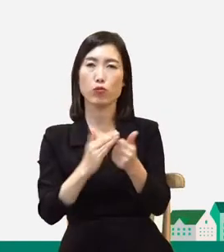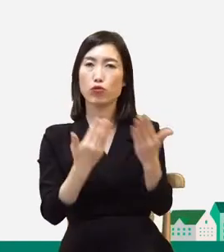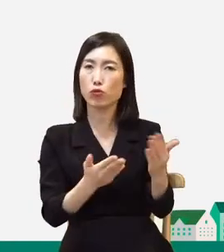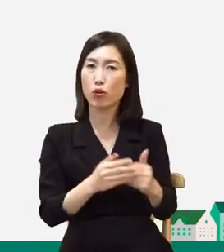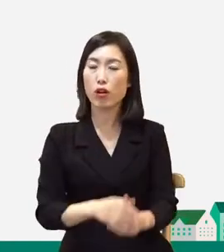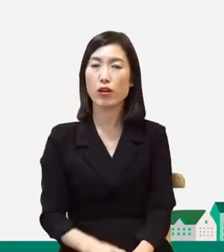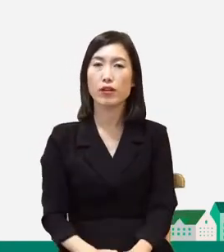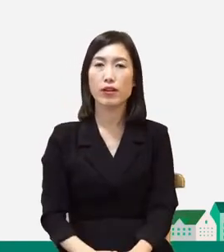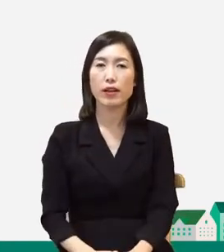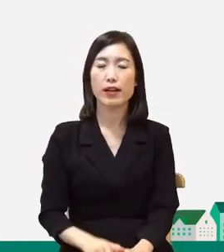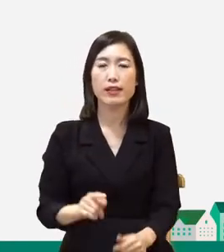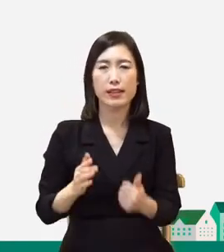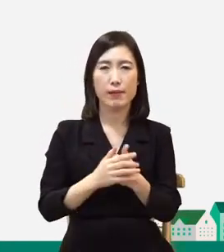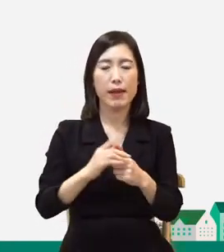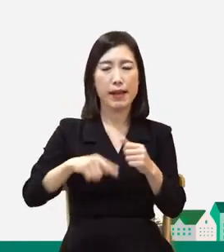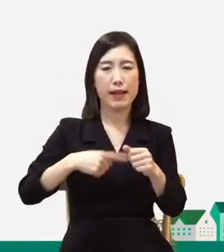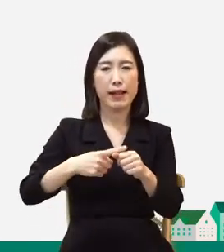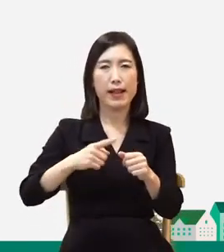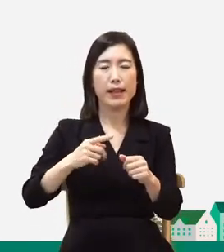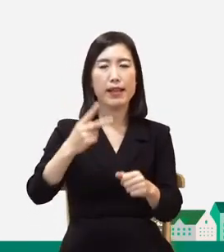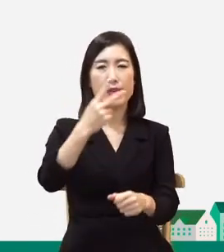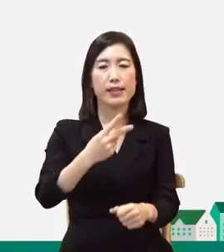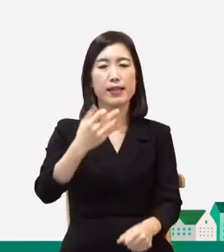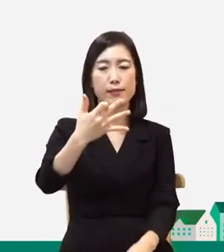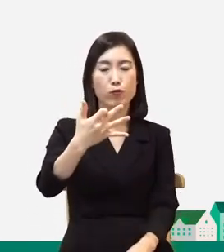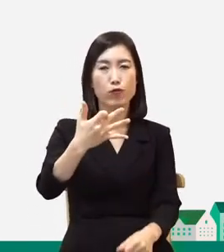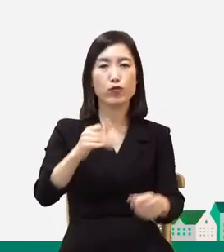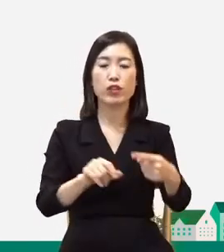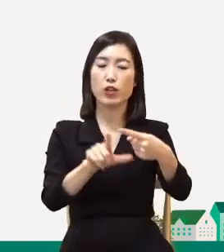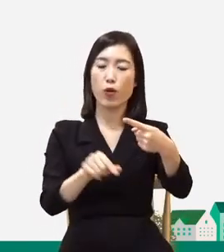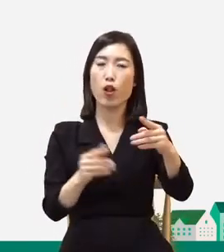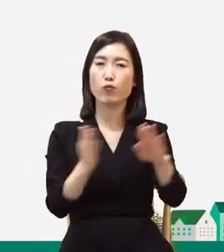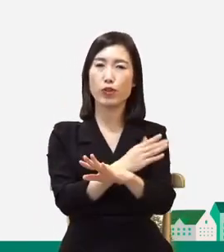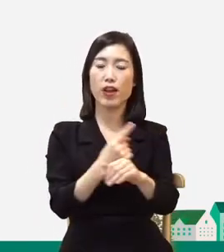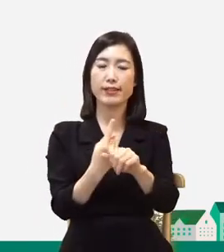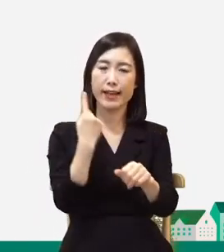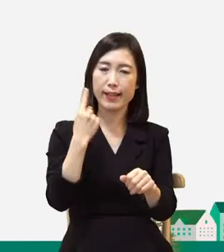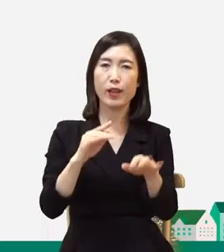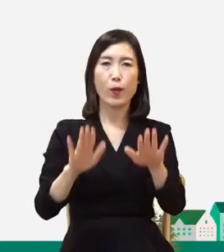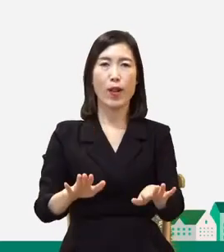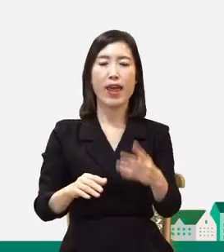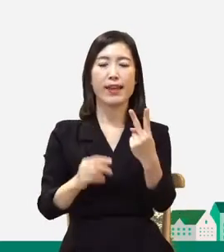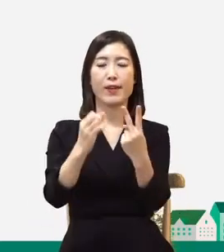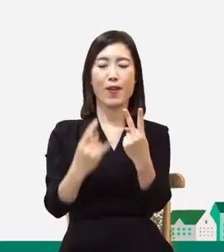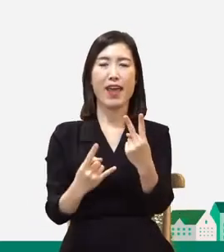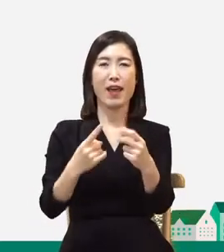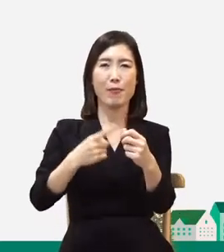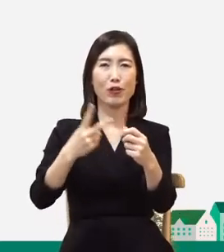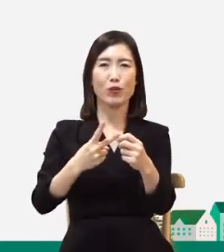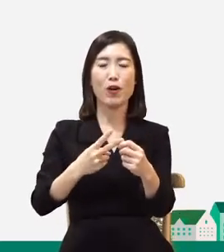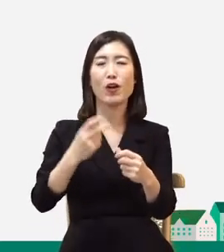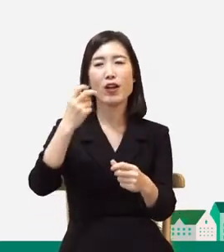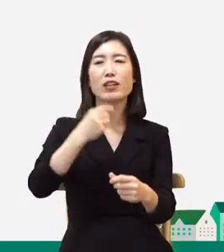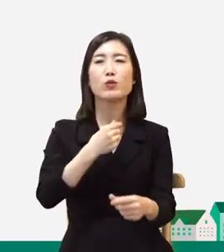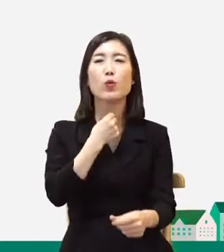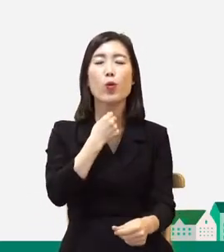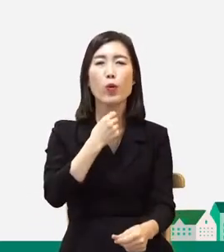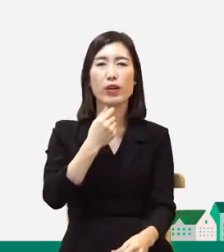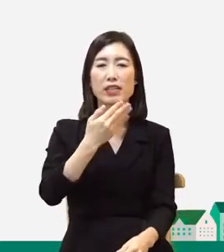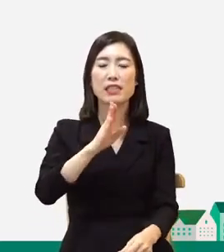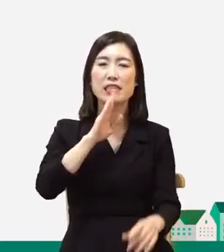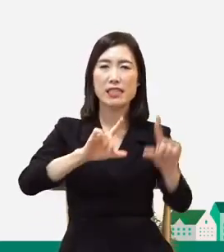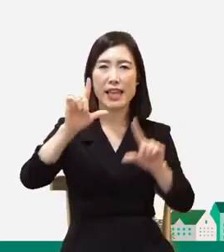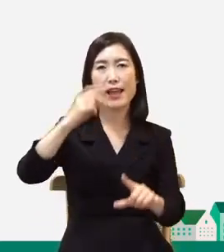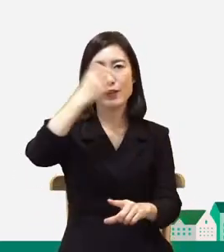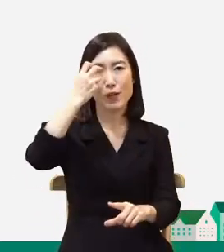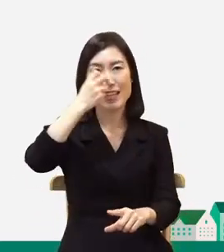자립회원 실태조사를 저희가 매년 하고 있어요. 2019년 1월부터 지금 2회째 진행을 했는데 일단 그때부터 비교적 최근인 2020년